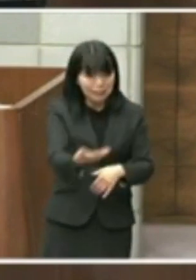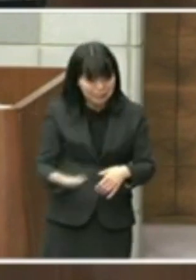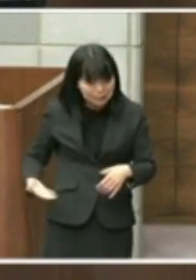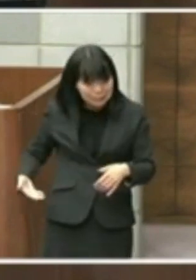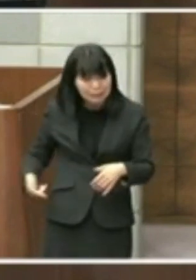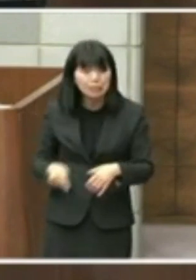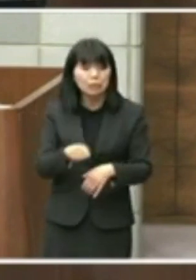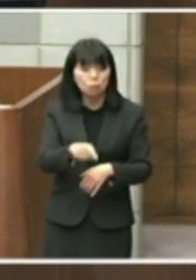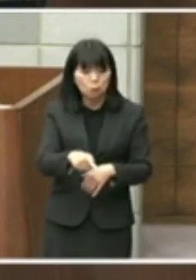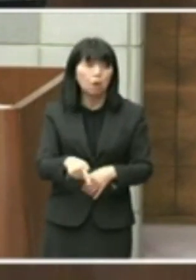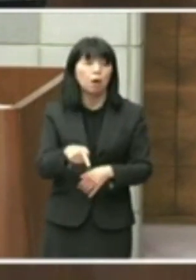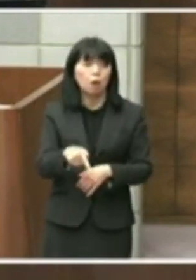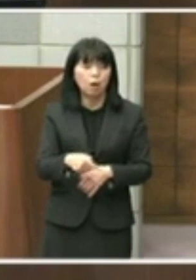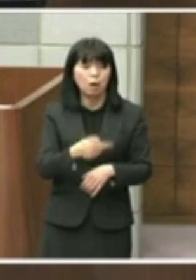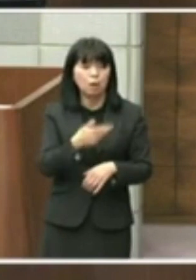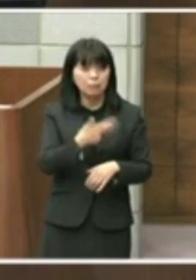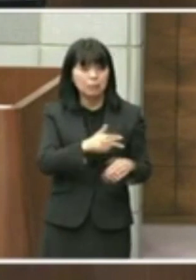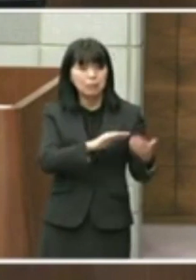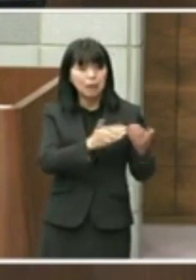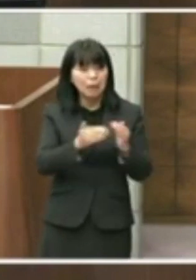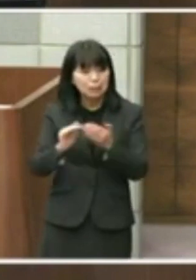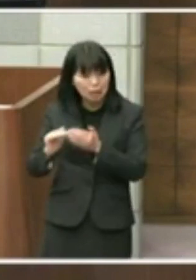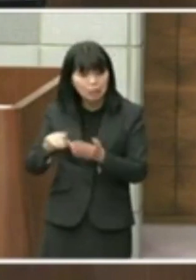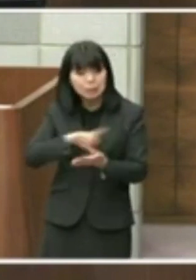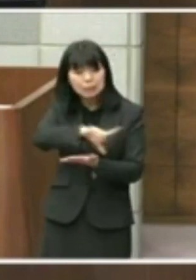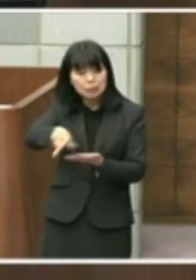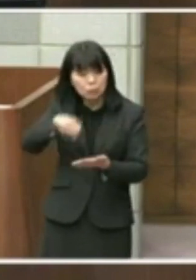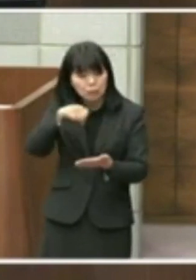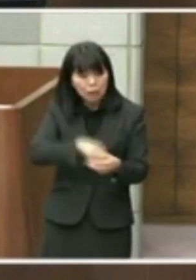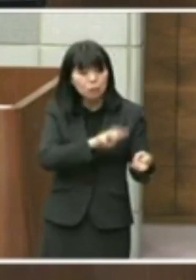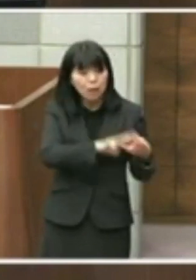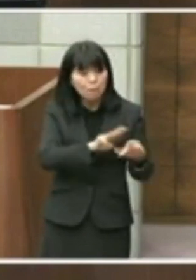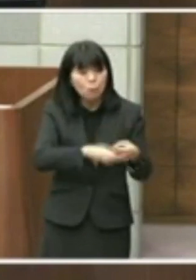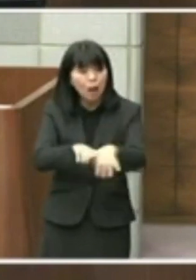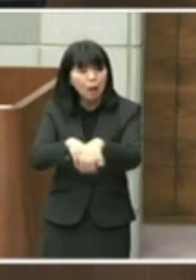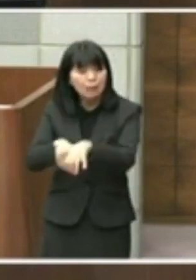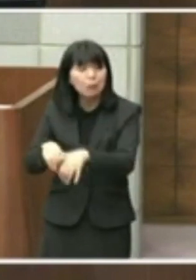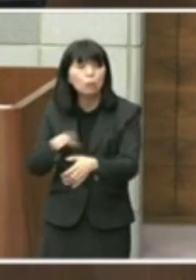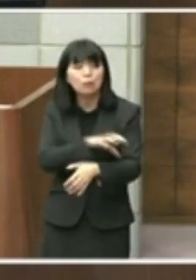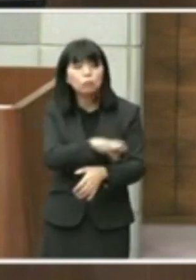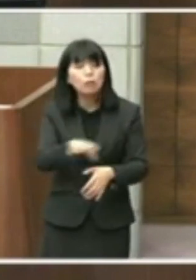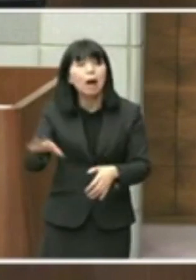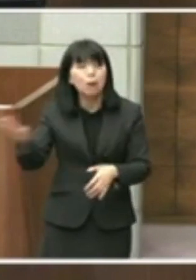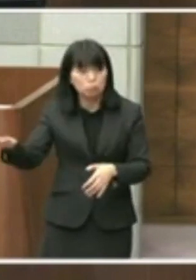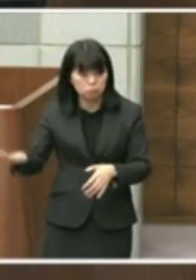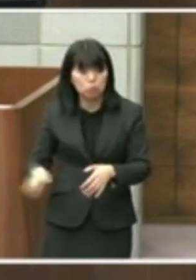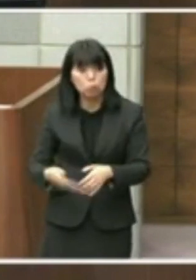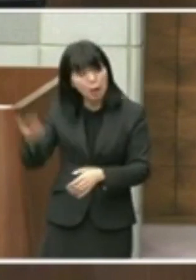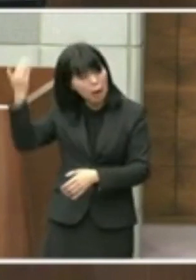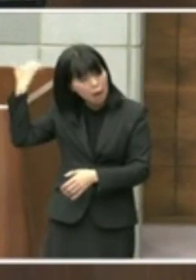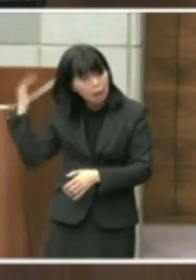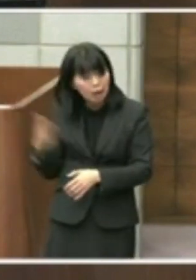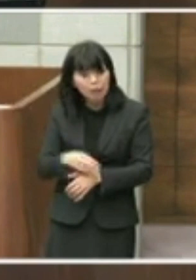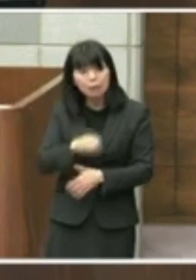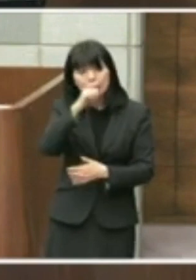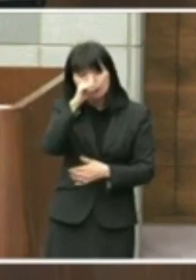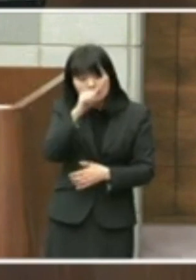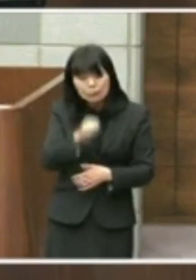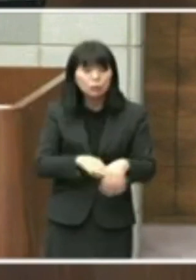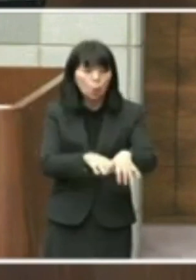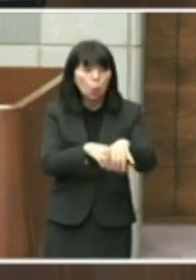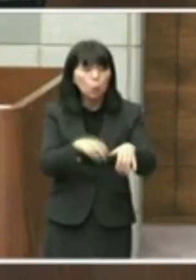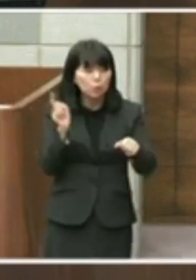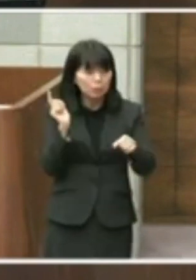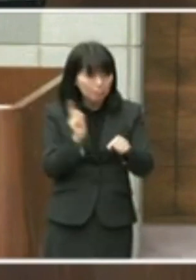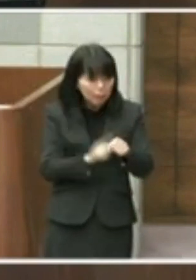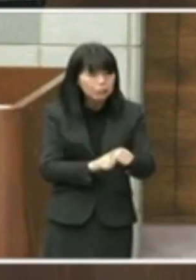市街化区域に位置する農地も多く含まれており、古くから都市近郊の優良な農業が継続され